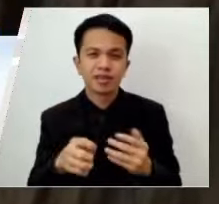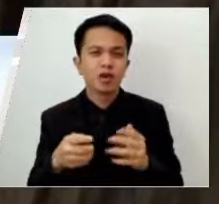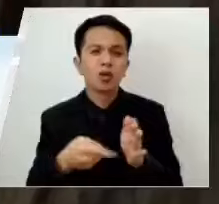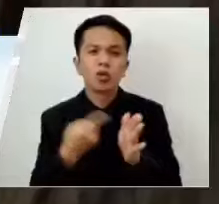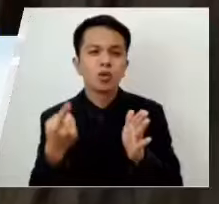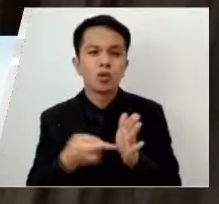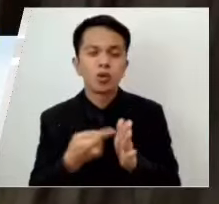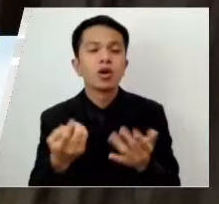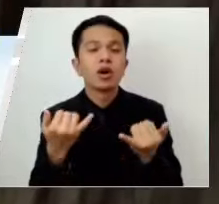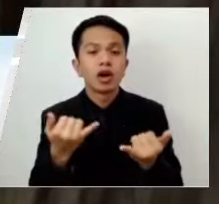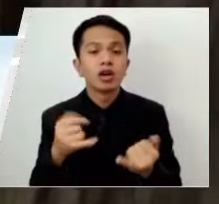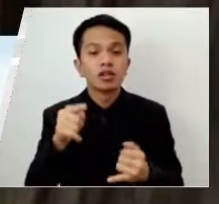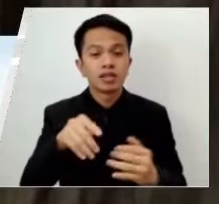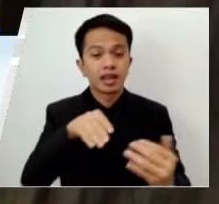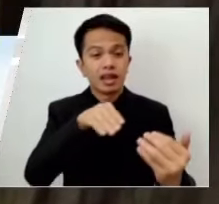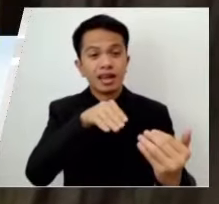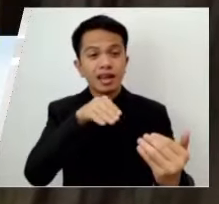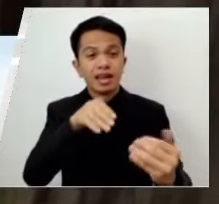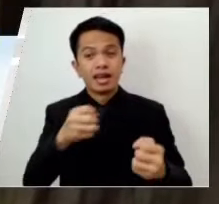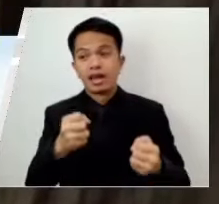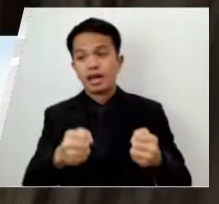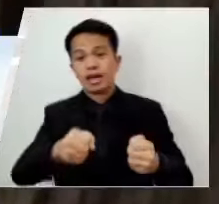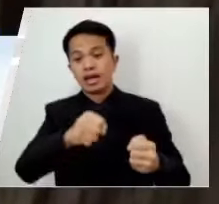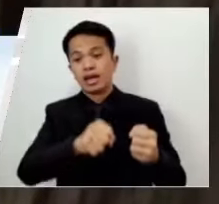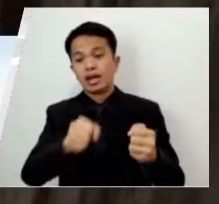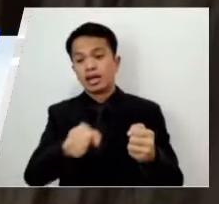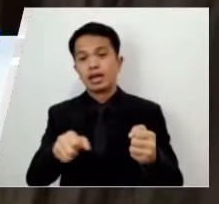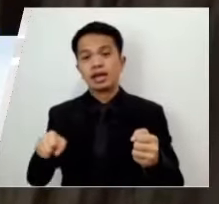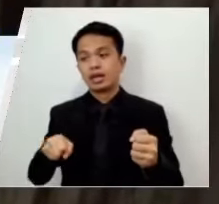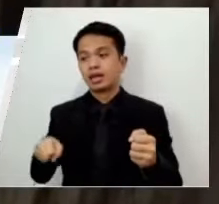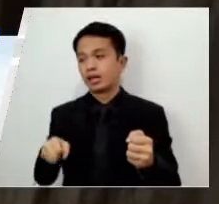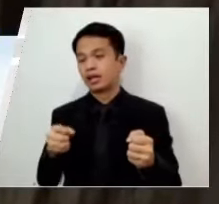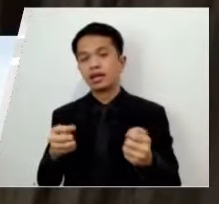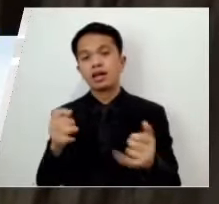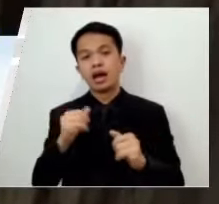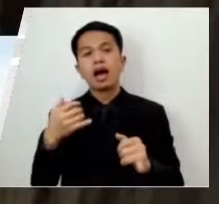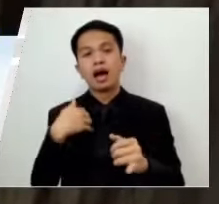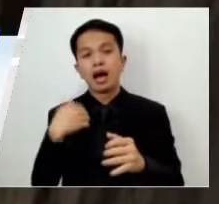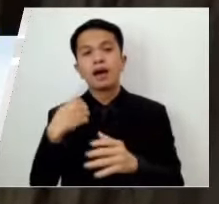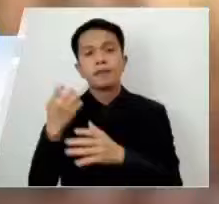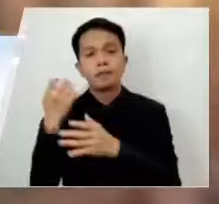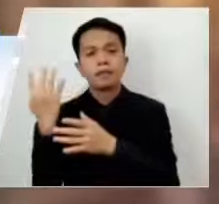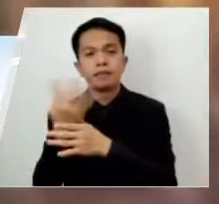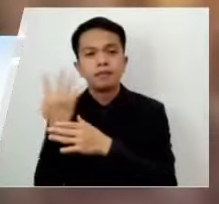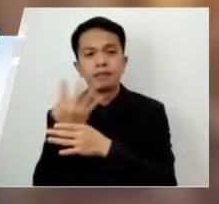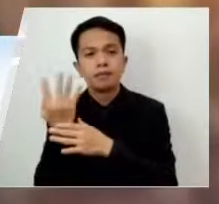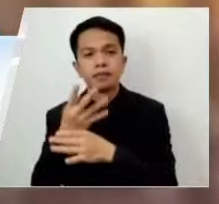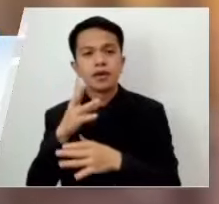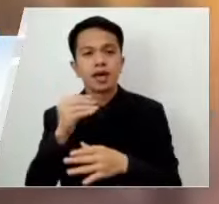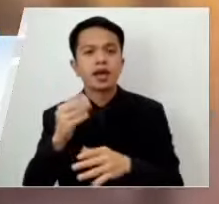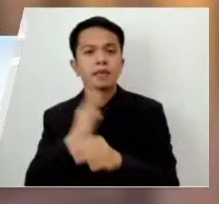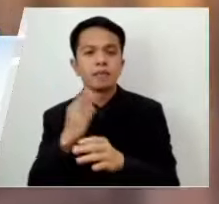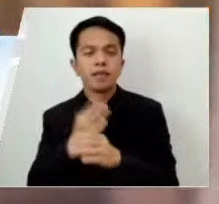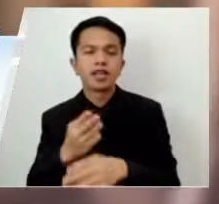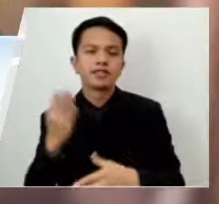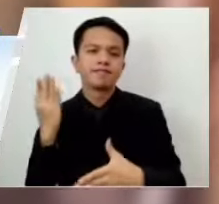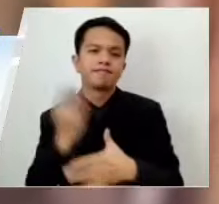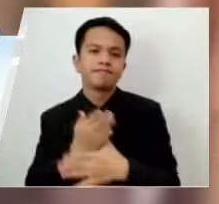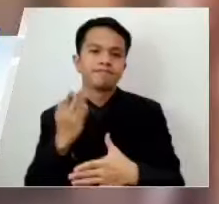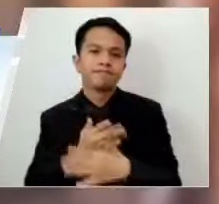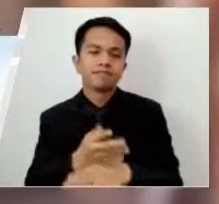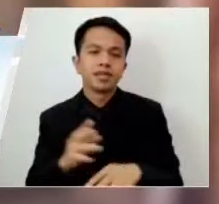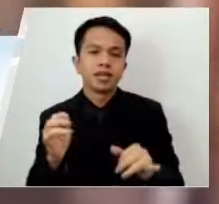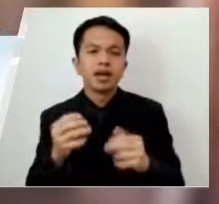habang umaatras ang sasakyan, may ambulansya at iba pang bus na naabala ang biyahe. Kalaunan ay may rumesponde